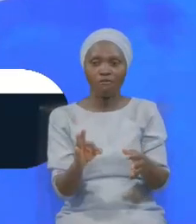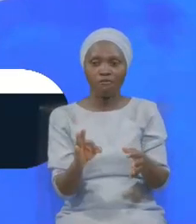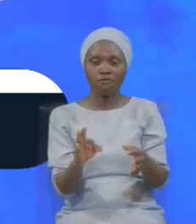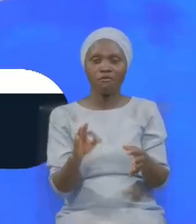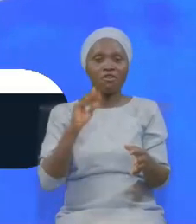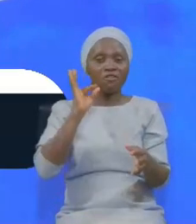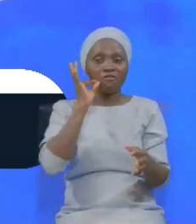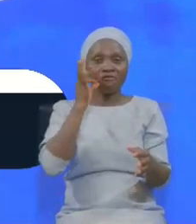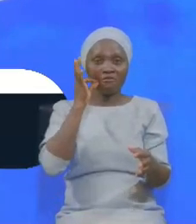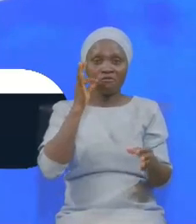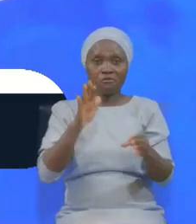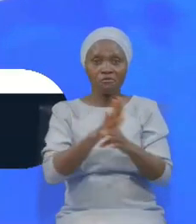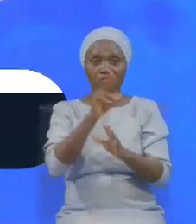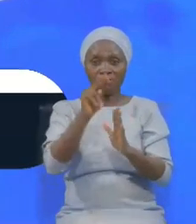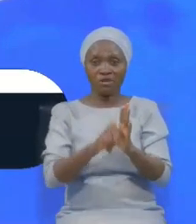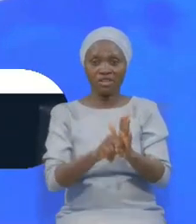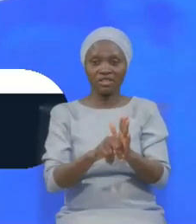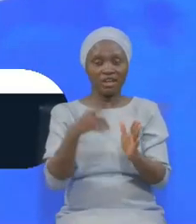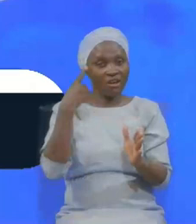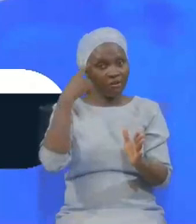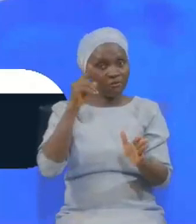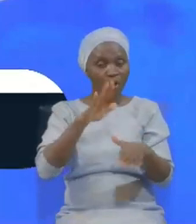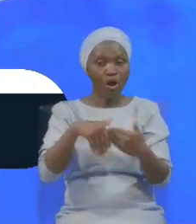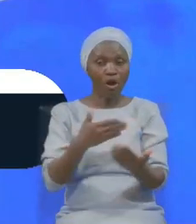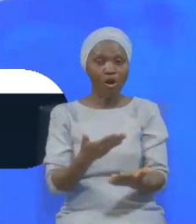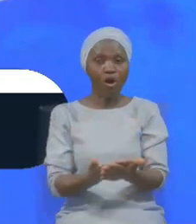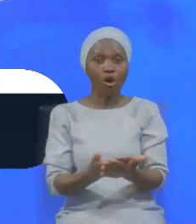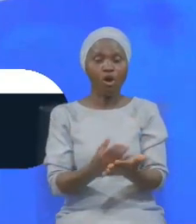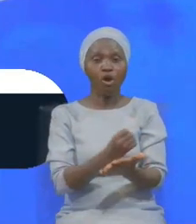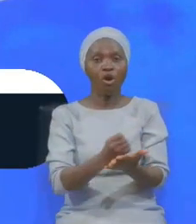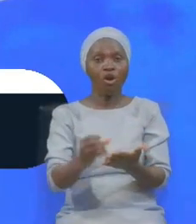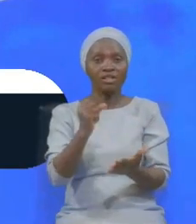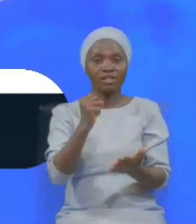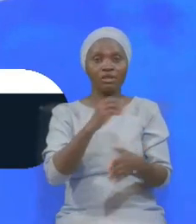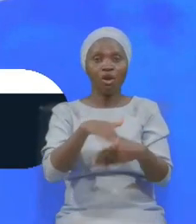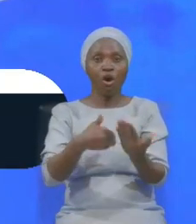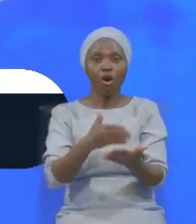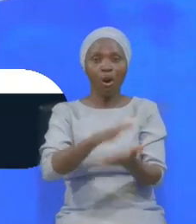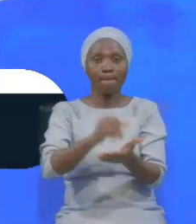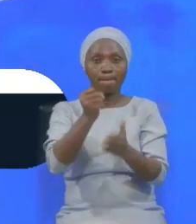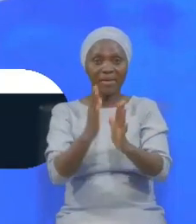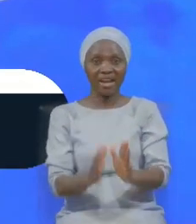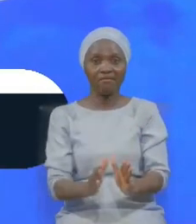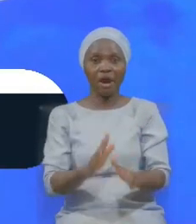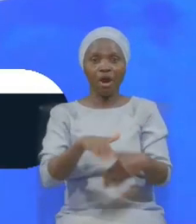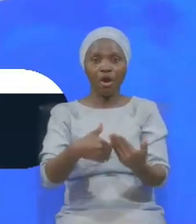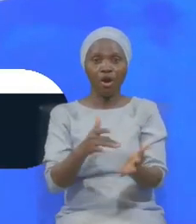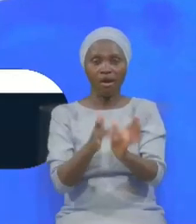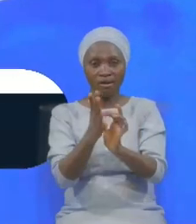fécondité pour tous les saints. La provision de la fécondité pour tous les saints. Vous serez